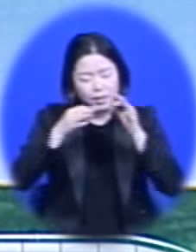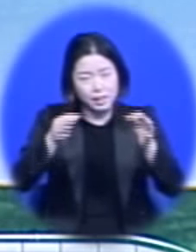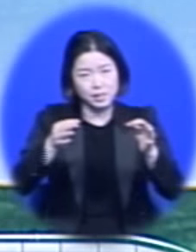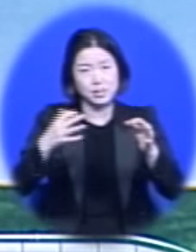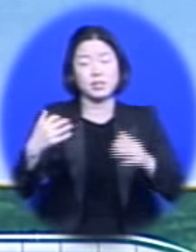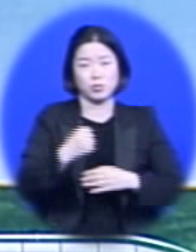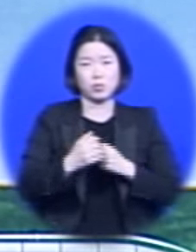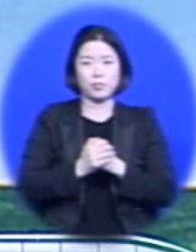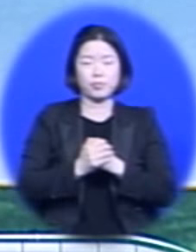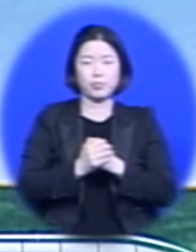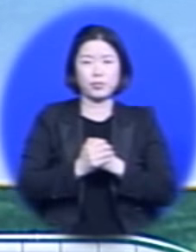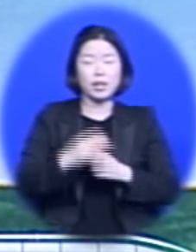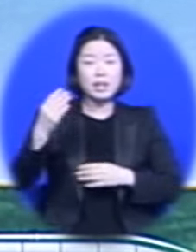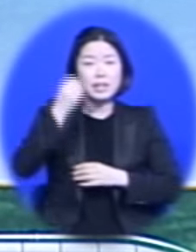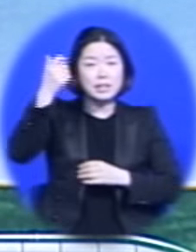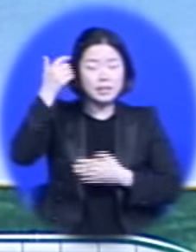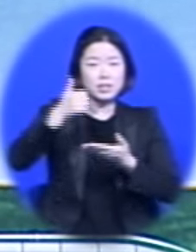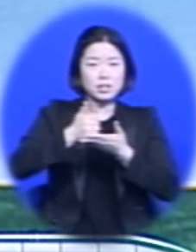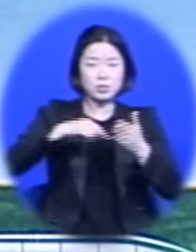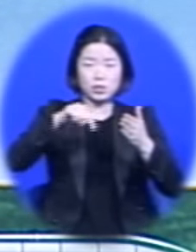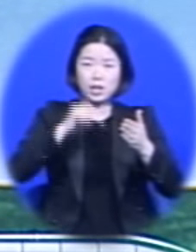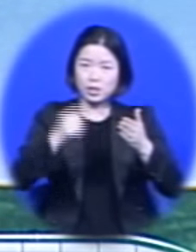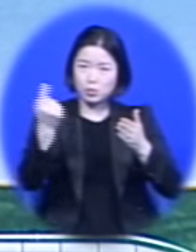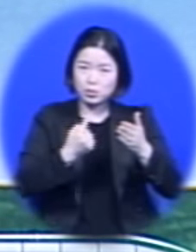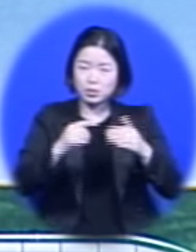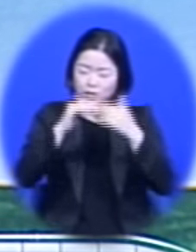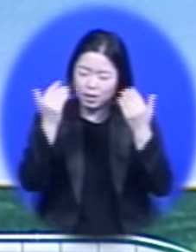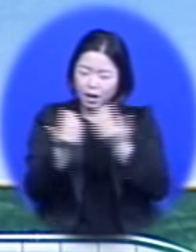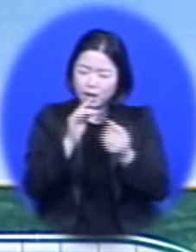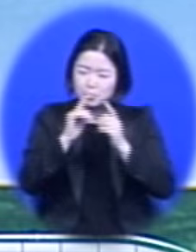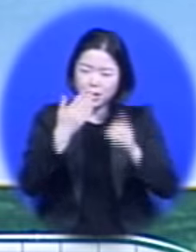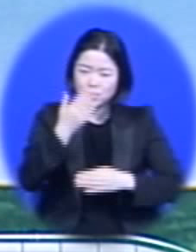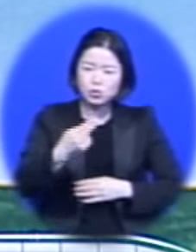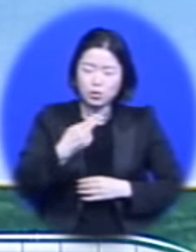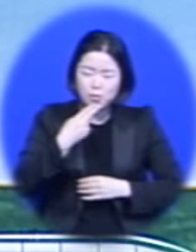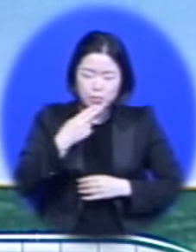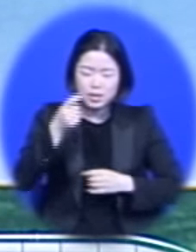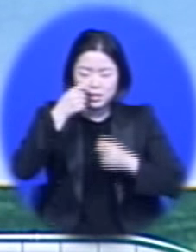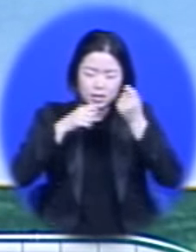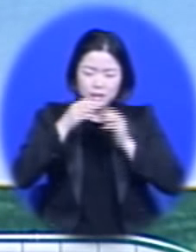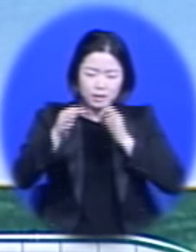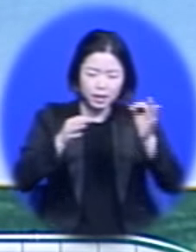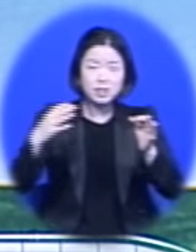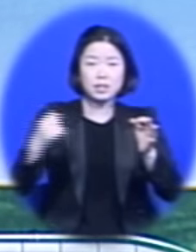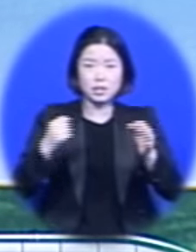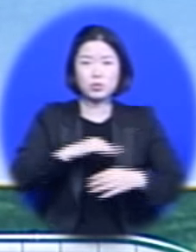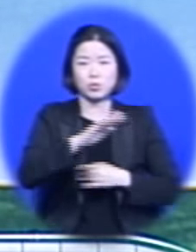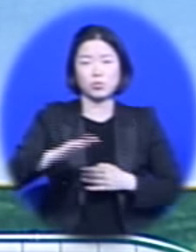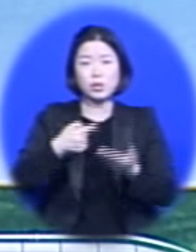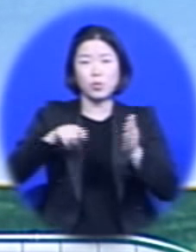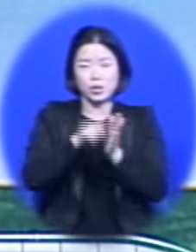성령께서 지금 우리 안에 오셔서 이루다 말할 수 없는 단식으로 그렇게 기도를 해 주신다는 거예요. 우리를